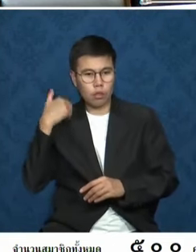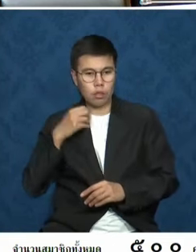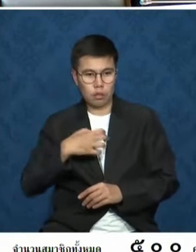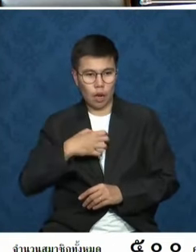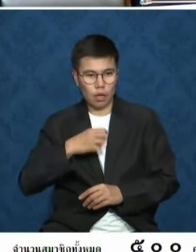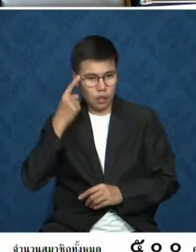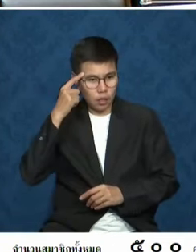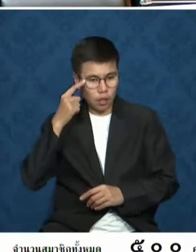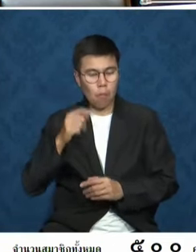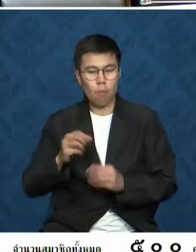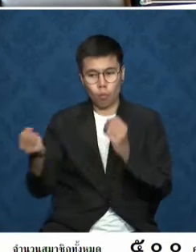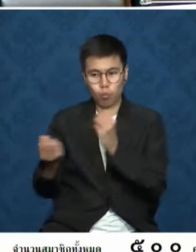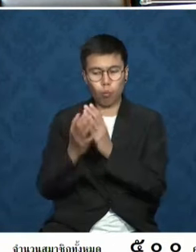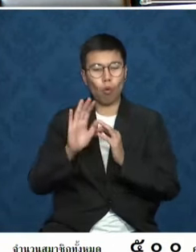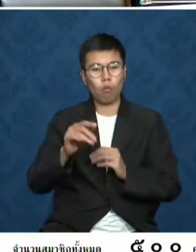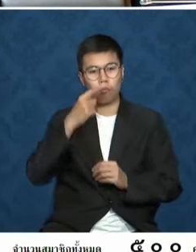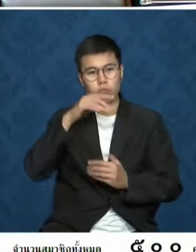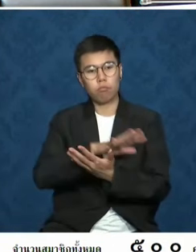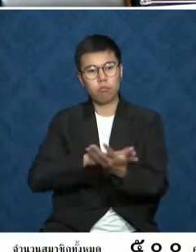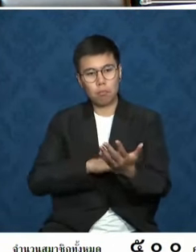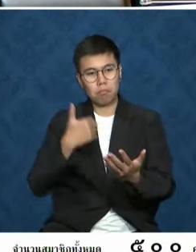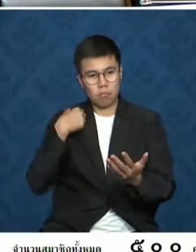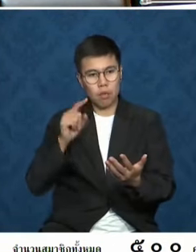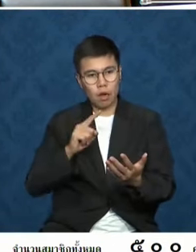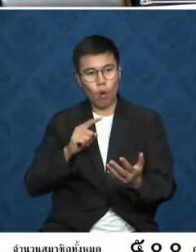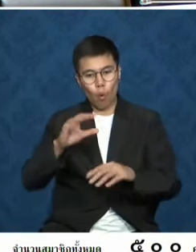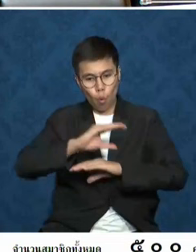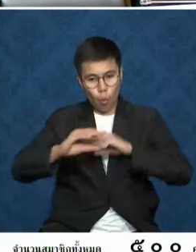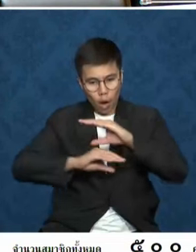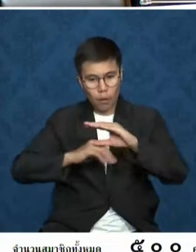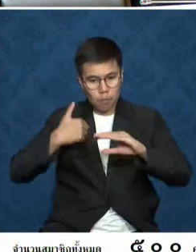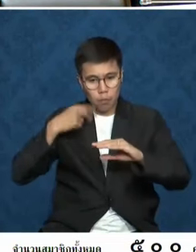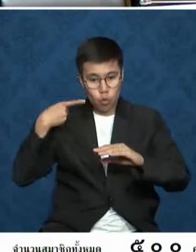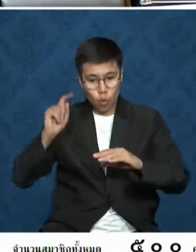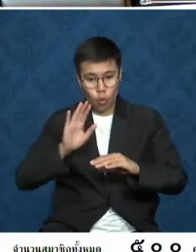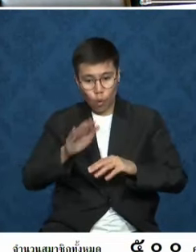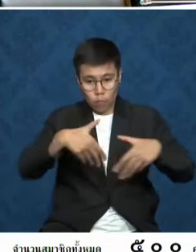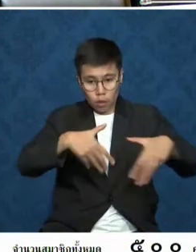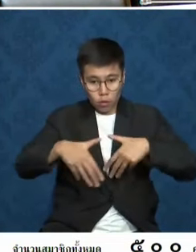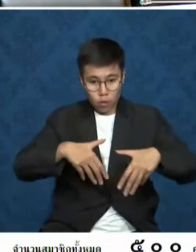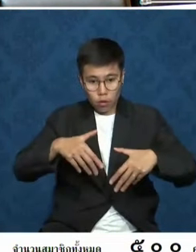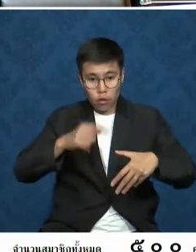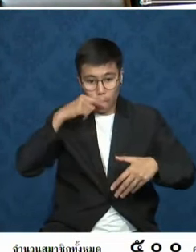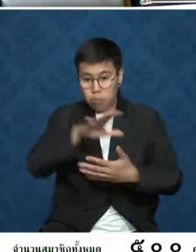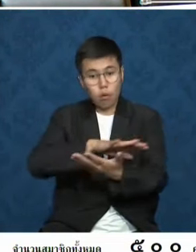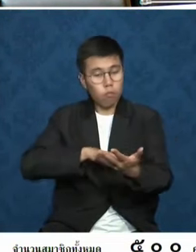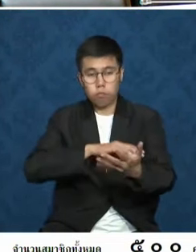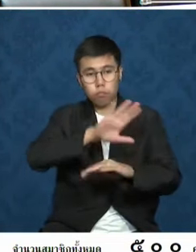องที่มีต่อประเทศแบบ bolaราบอกู่ต่ประเหตุทประเทศจ